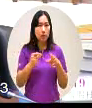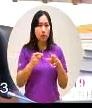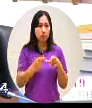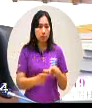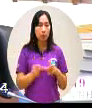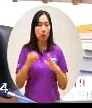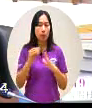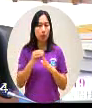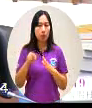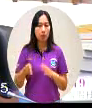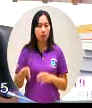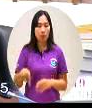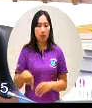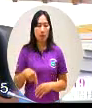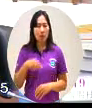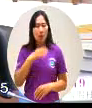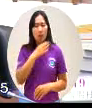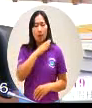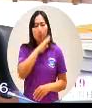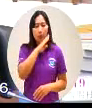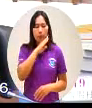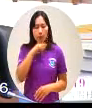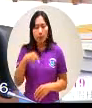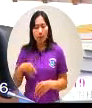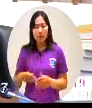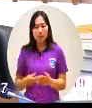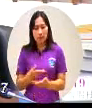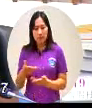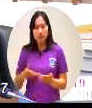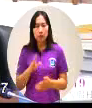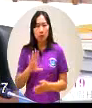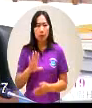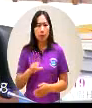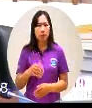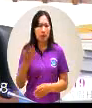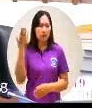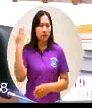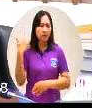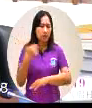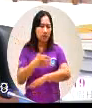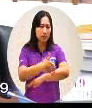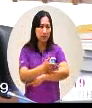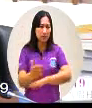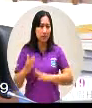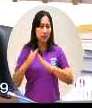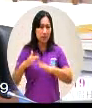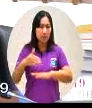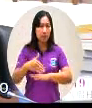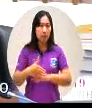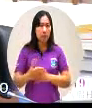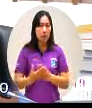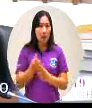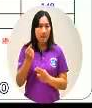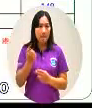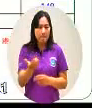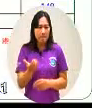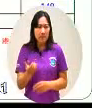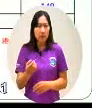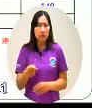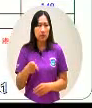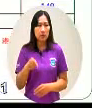后我拢甲伊有接触过吼。过去联盟啊，还未合并，县市合并以前吼，咱的监视器吼，拢